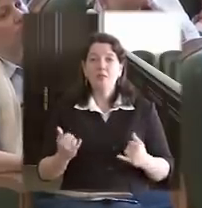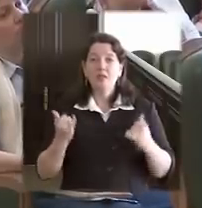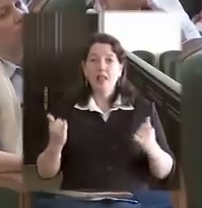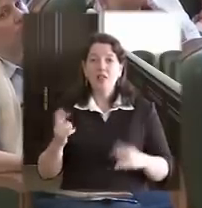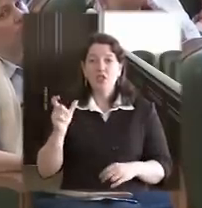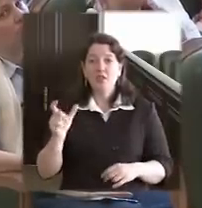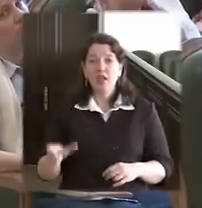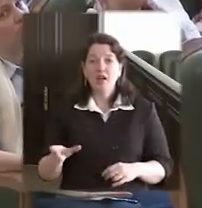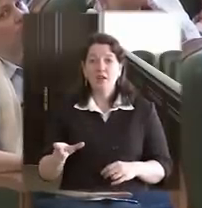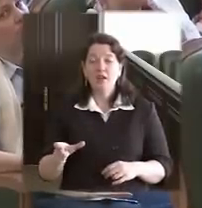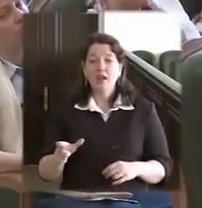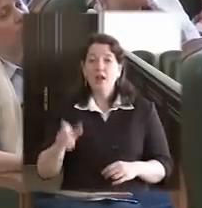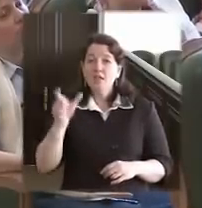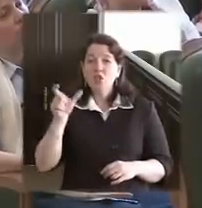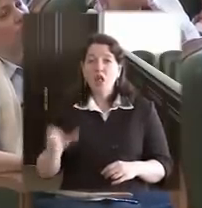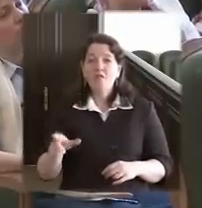для человека.